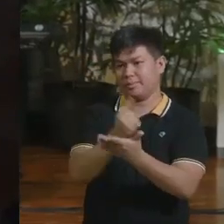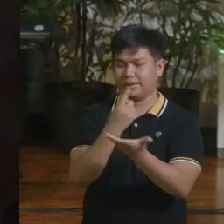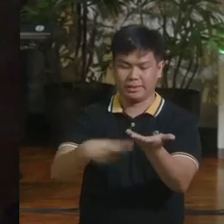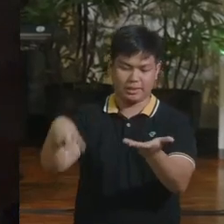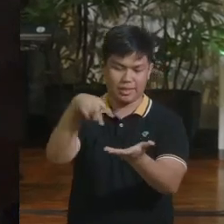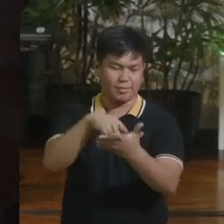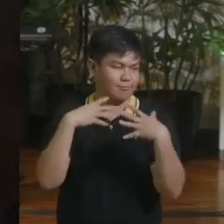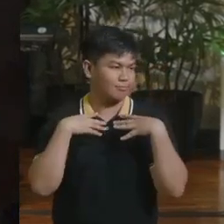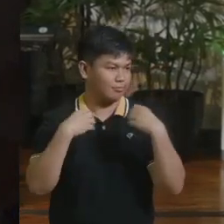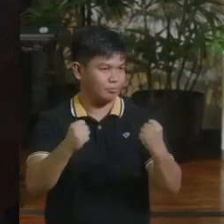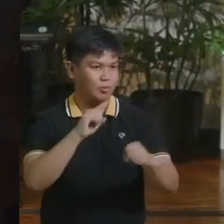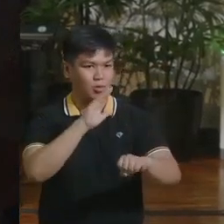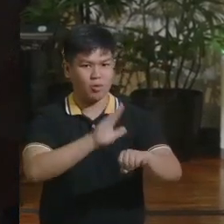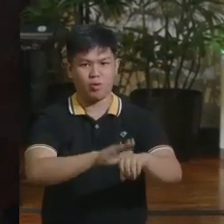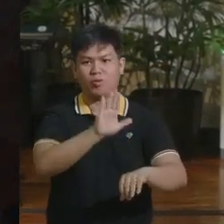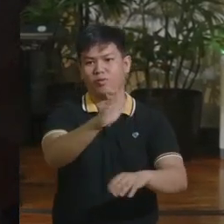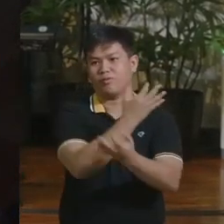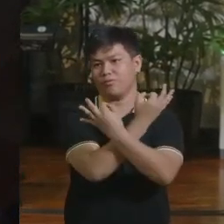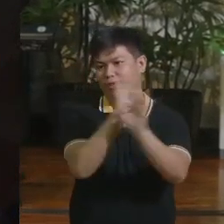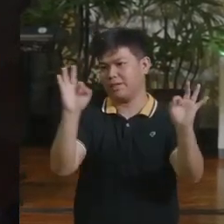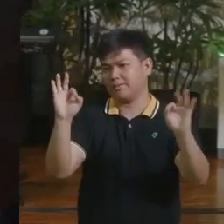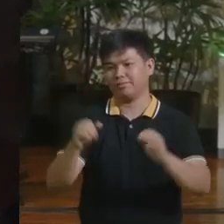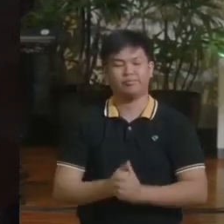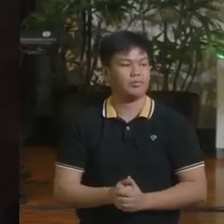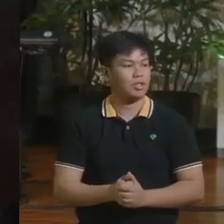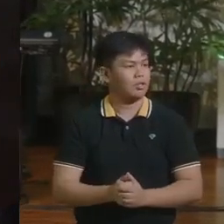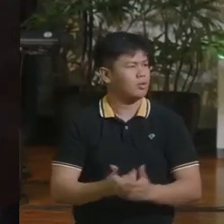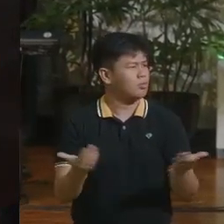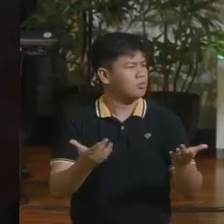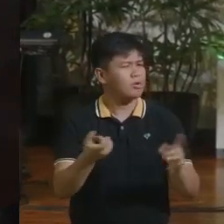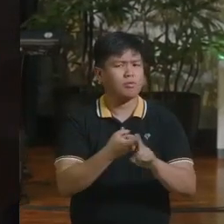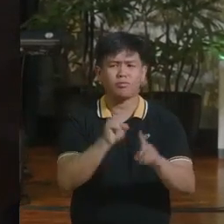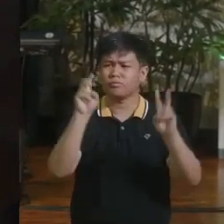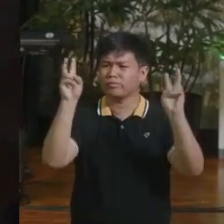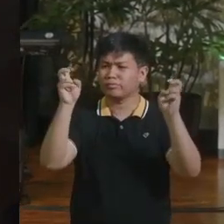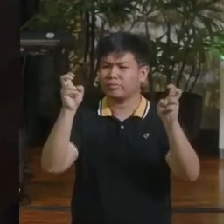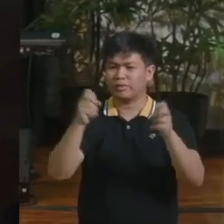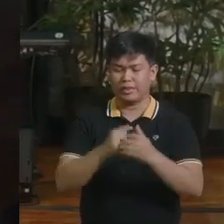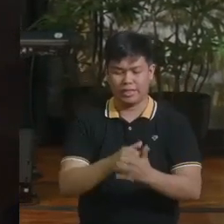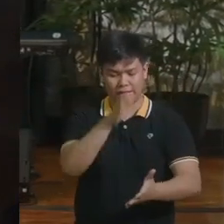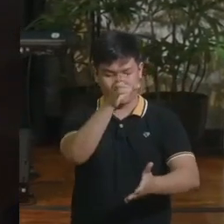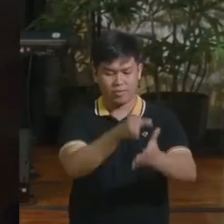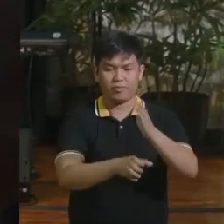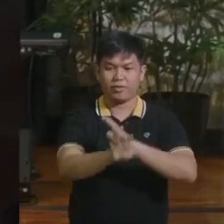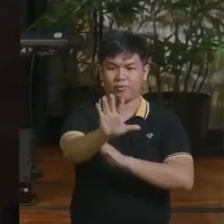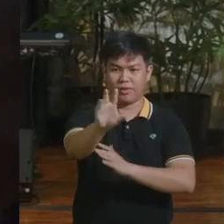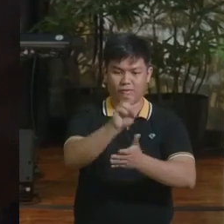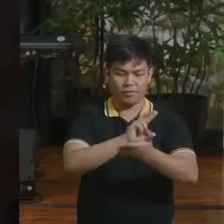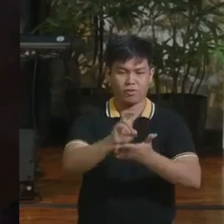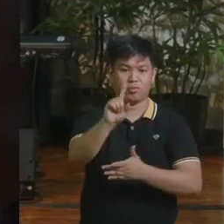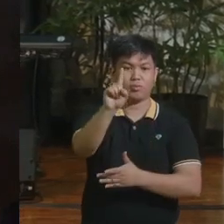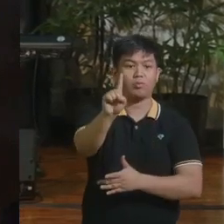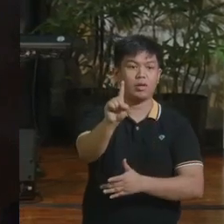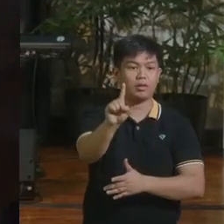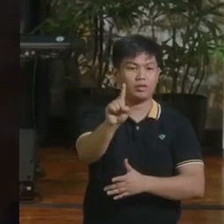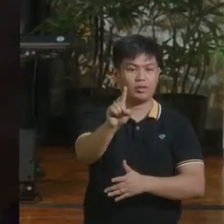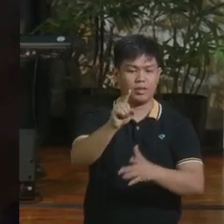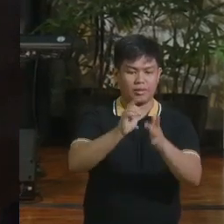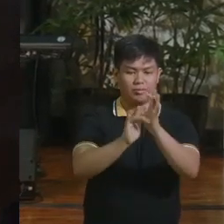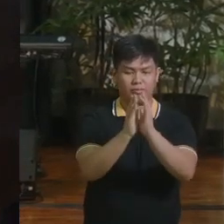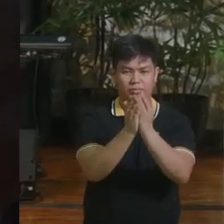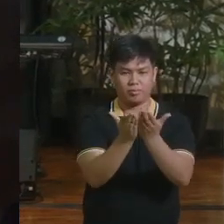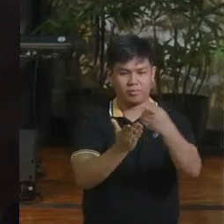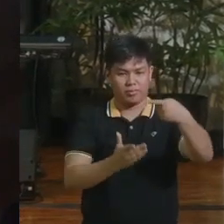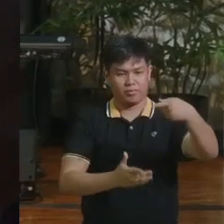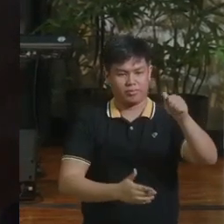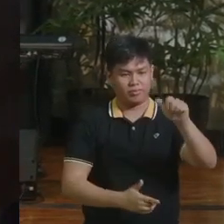Firm on Your Freedom. Nagmula po yung temang yan sa chapter 5, verse 1, kung saan sinabi,